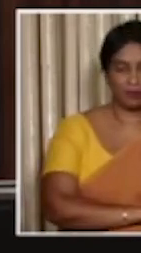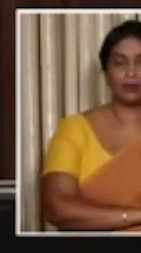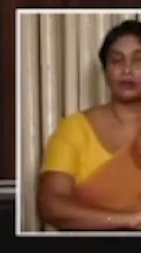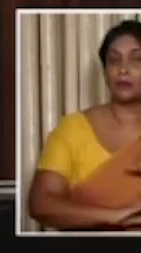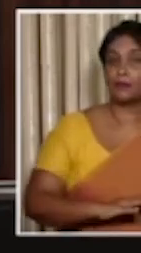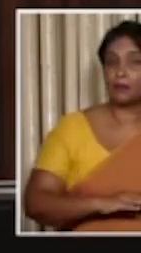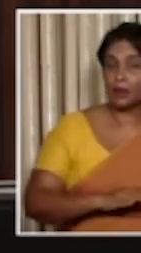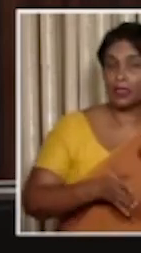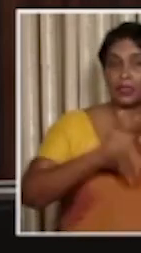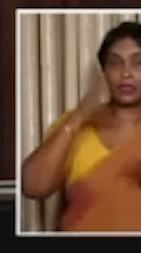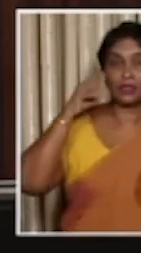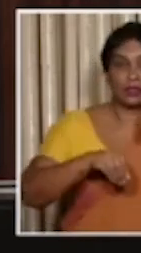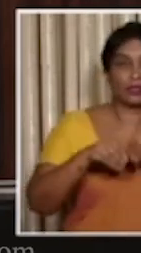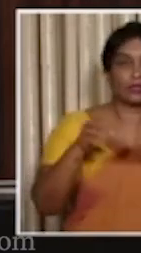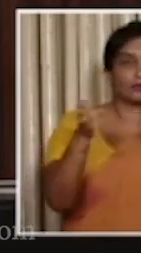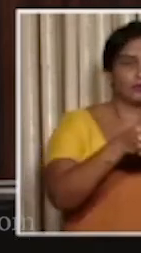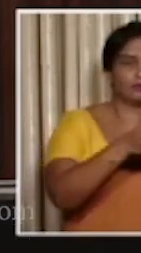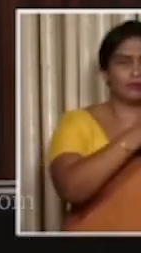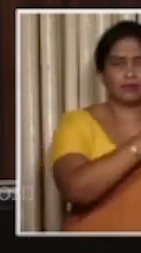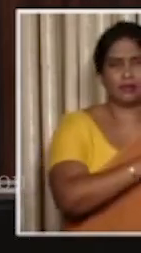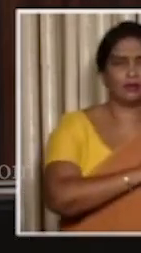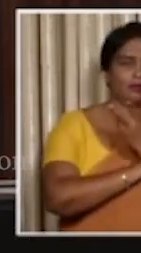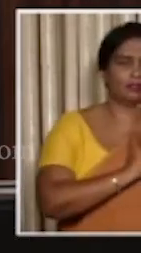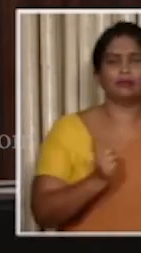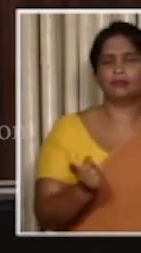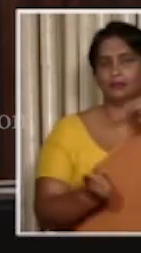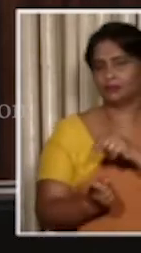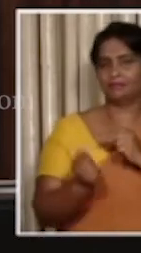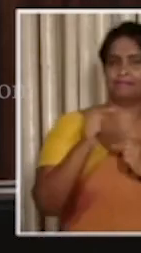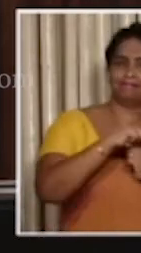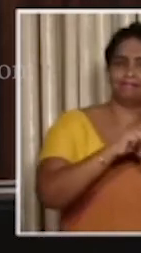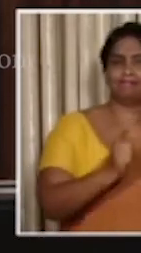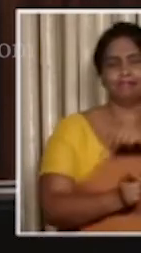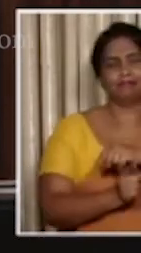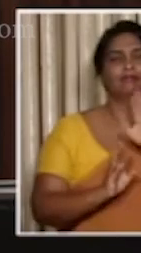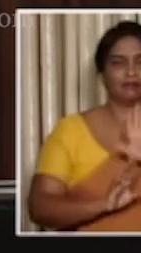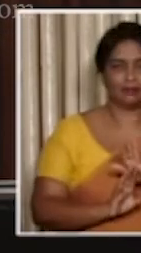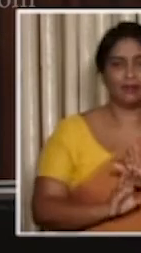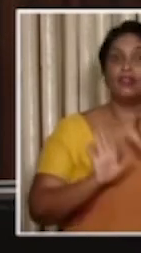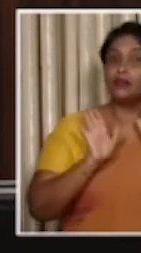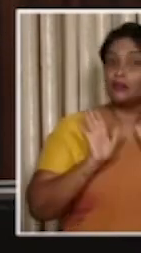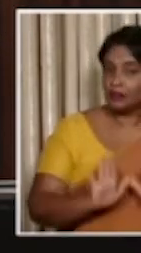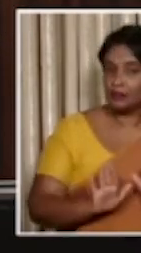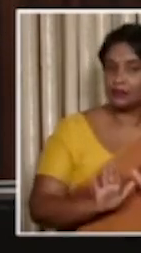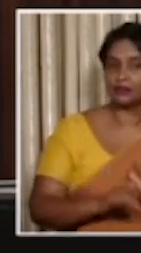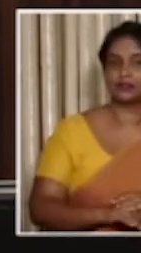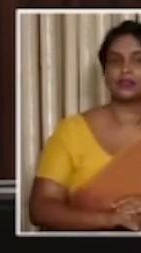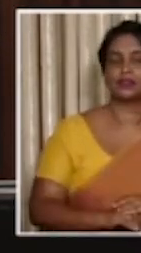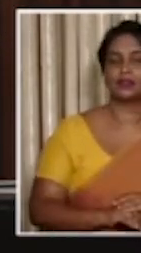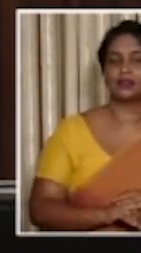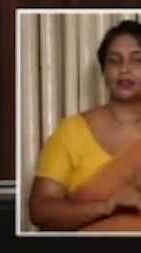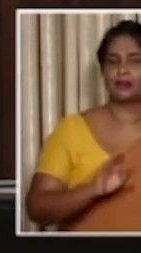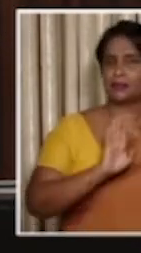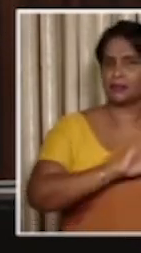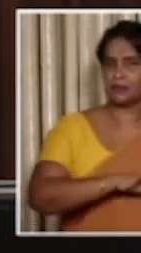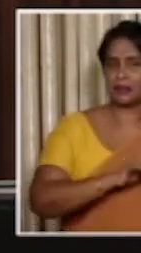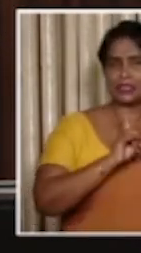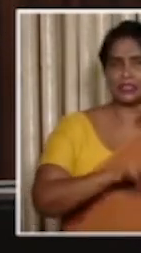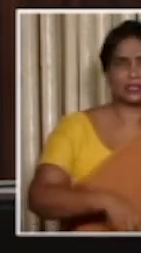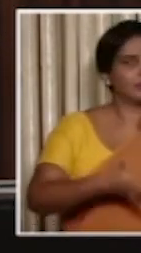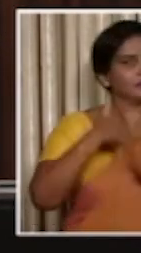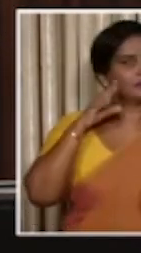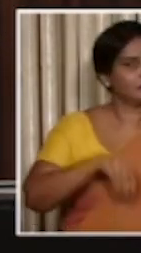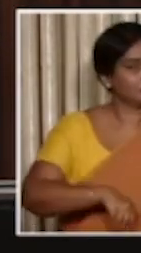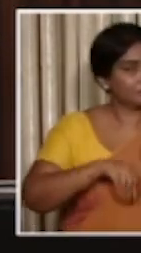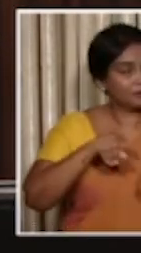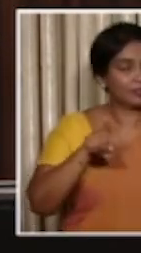ප්‍රධාන දේශපාලන කඳුරු දෙකක් අතර හුවමාරු වෙමින් තිබුණා. නමුත් පසුගිය ජනාධිපතිවරණයේදී